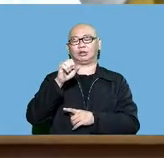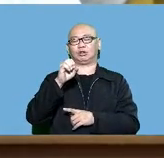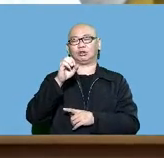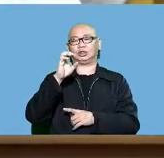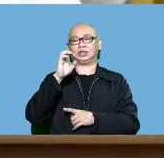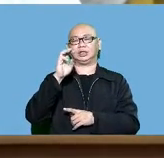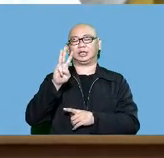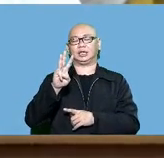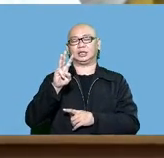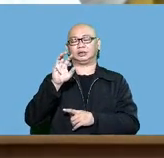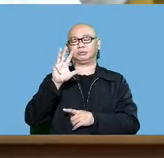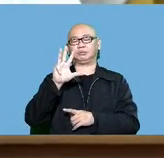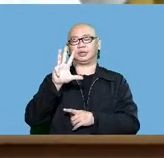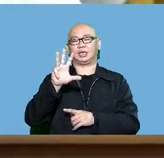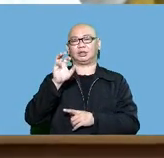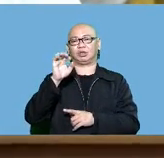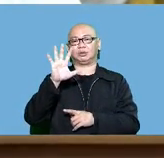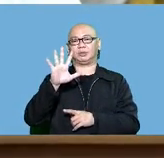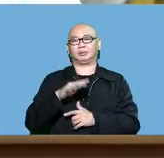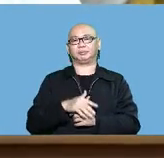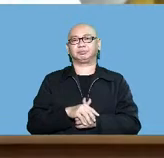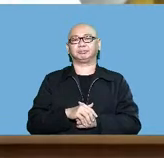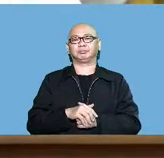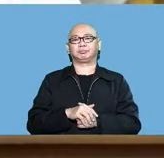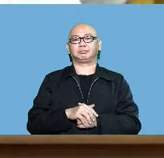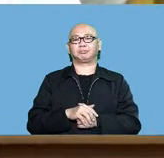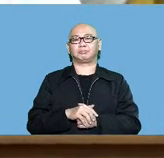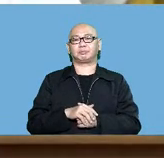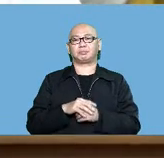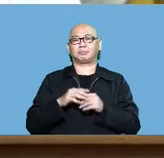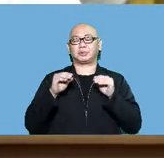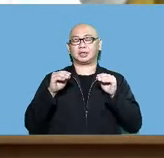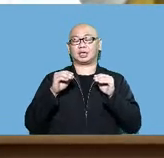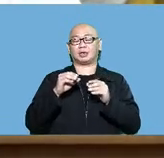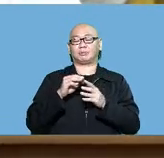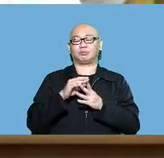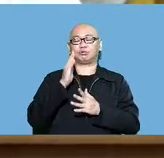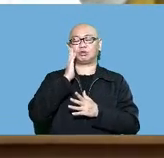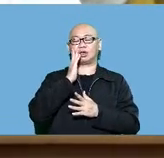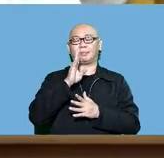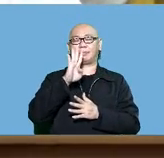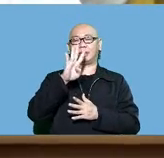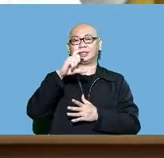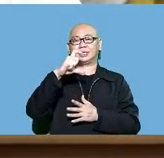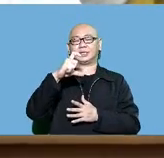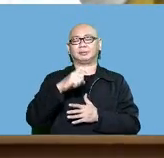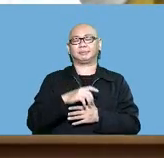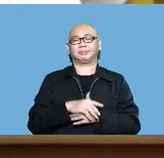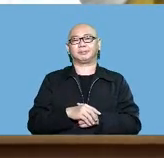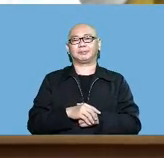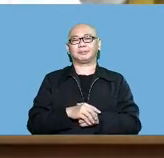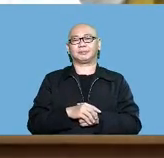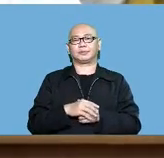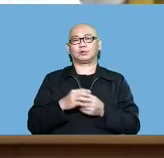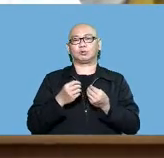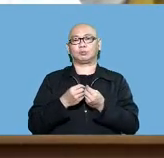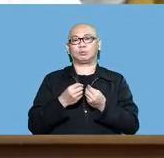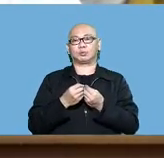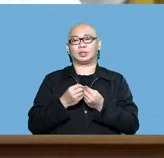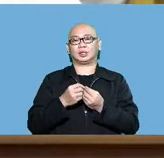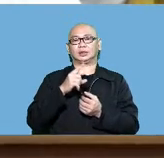503905 Pangkat golongan ruang Pembina Utama Muda 4C Jumlah angka kredit